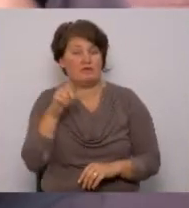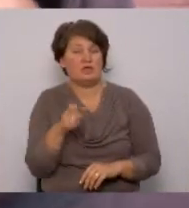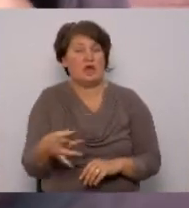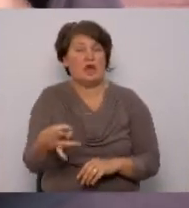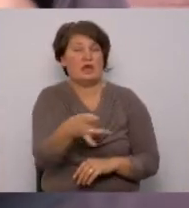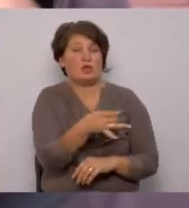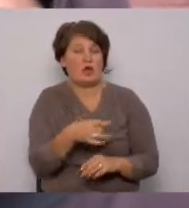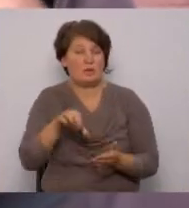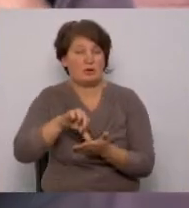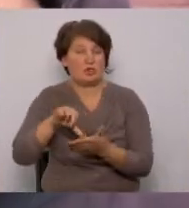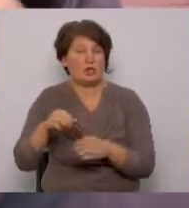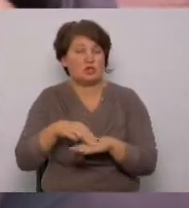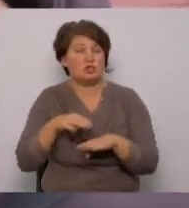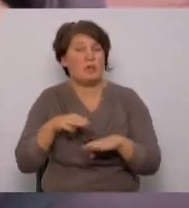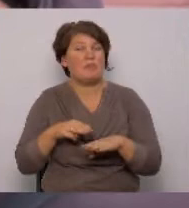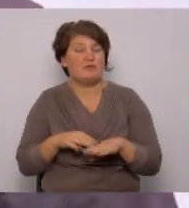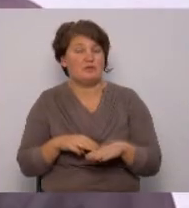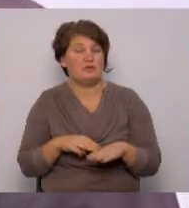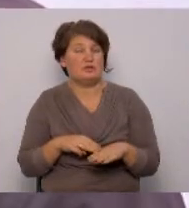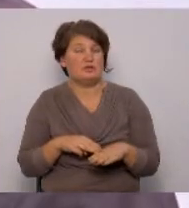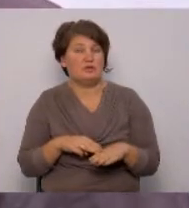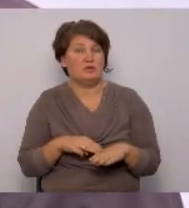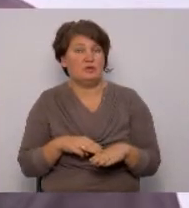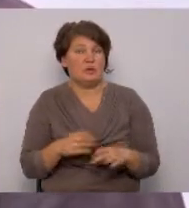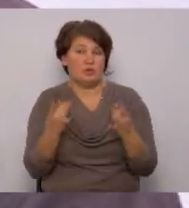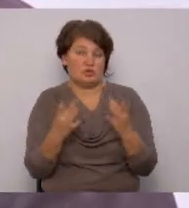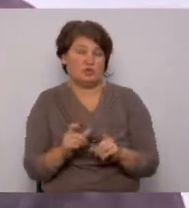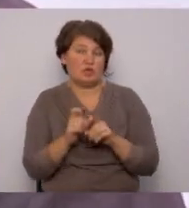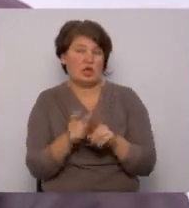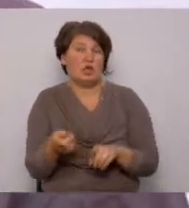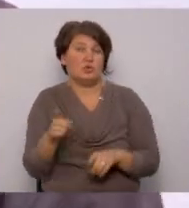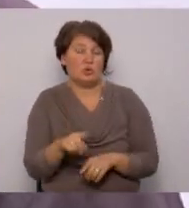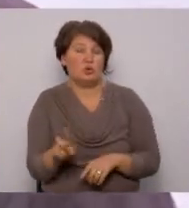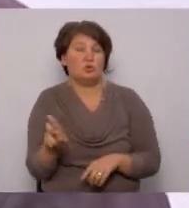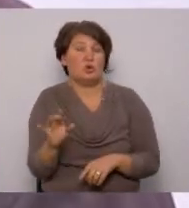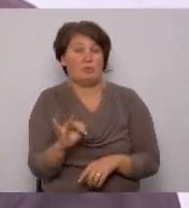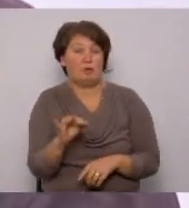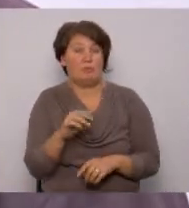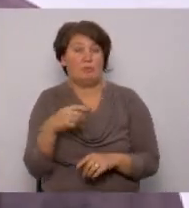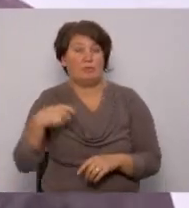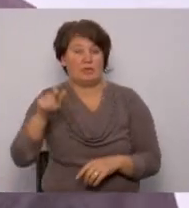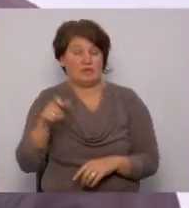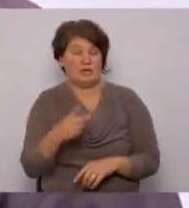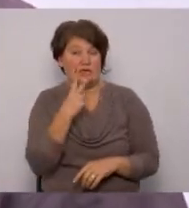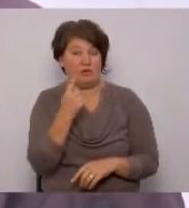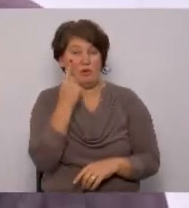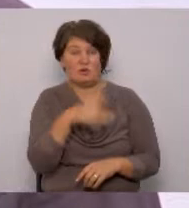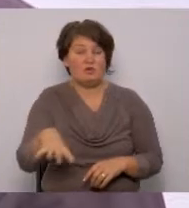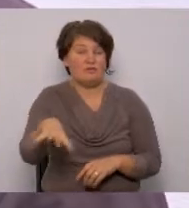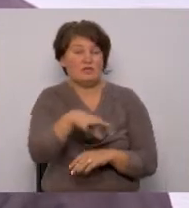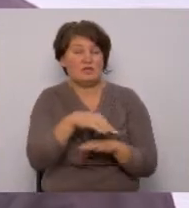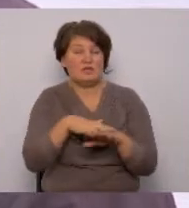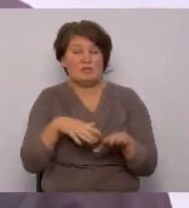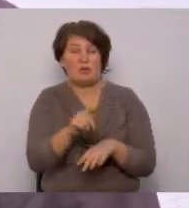регіональними представниками штабів, простіше кажучи, для того, щоб президент, дивлячись в очі всій громадськості, всім цим